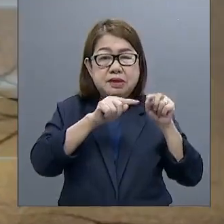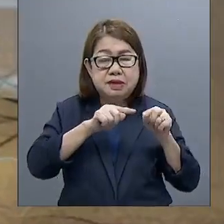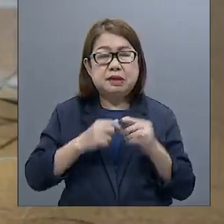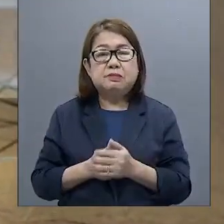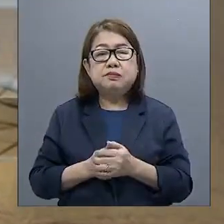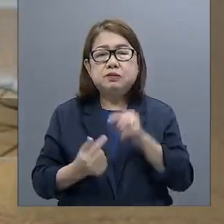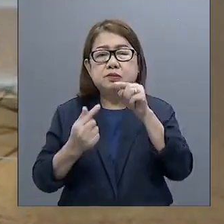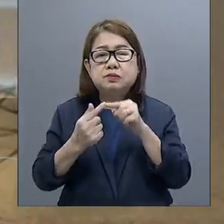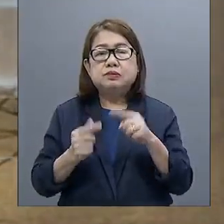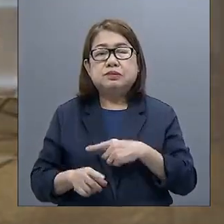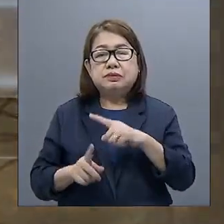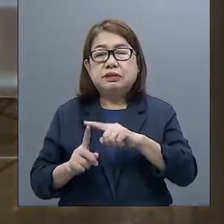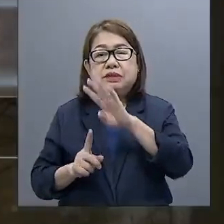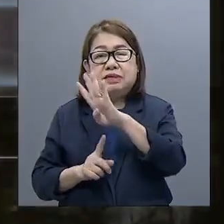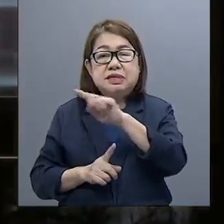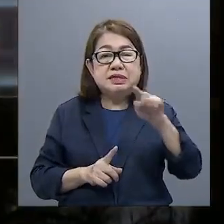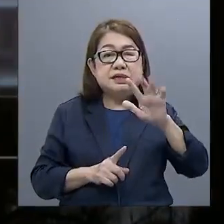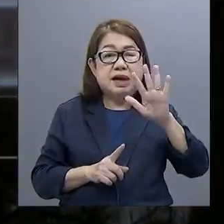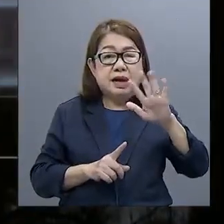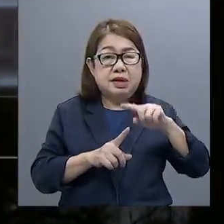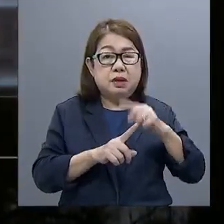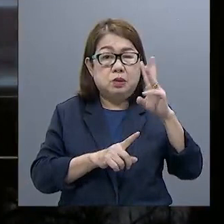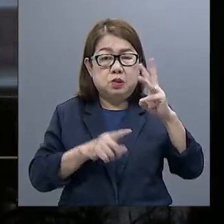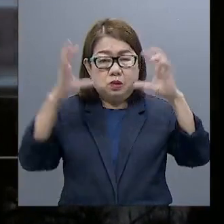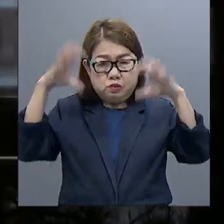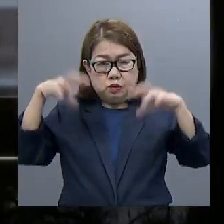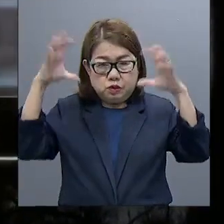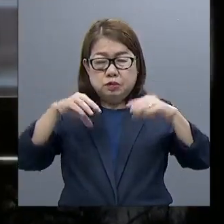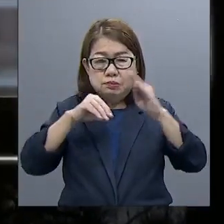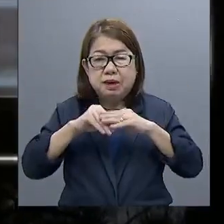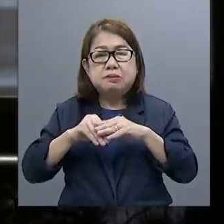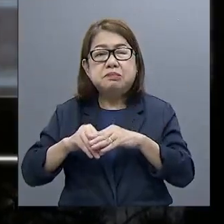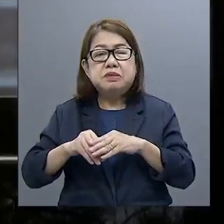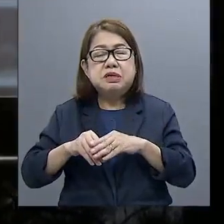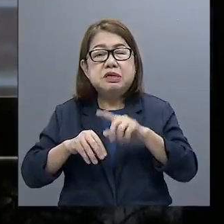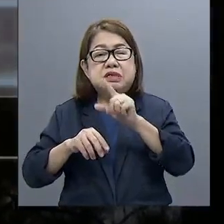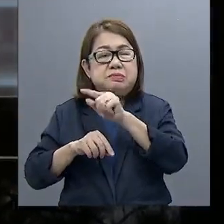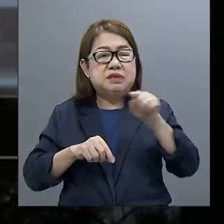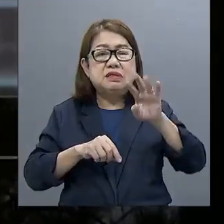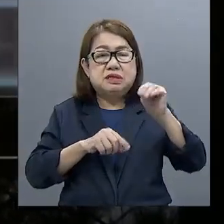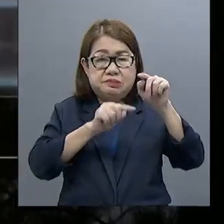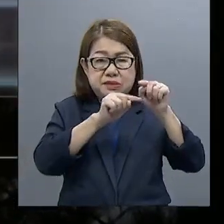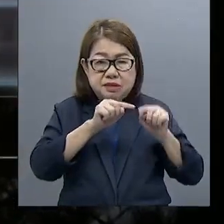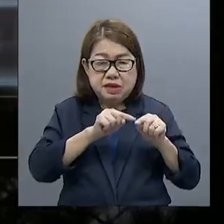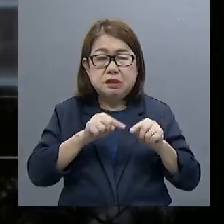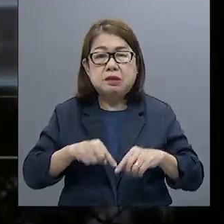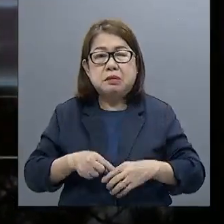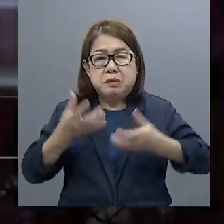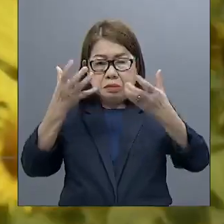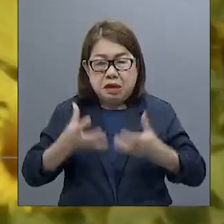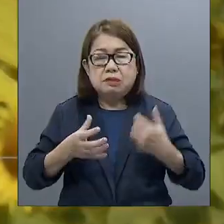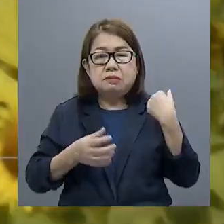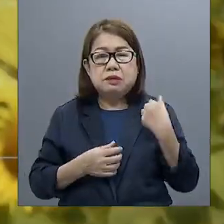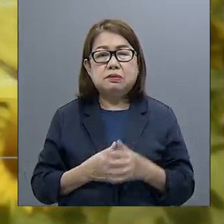และใช่วระหวงวันที่ 4-5 มิธุนายนจะมีฝนฟาขนองเพิ่มขึ้นเป็ 20-40% ของพ้นที่มีฝนปกหนกบางแห่ง